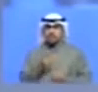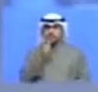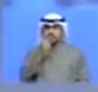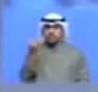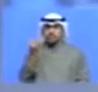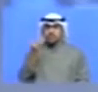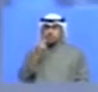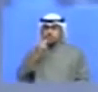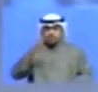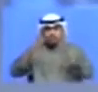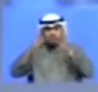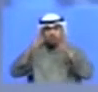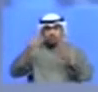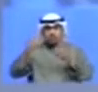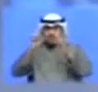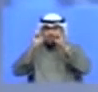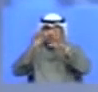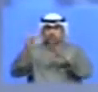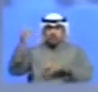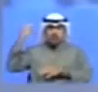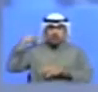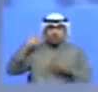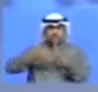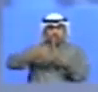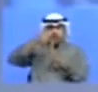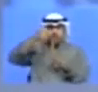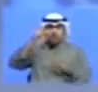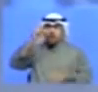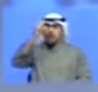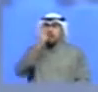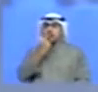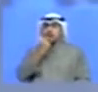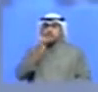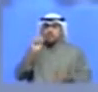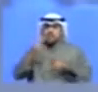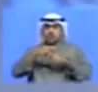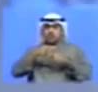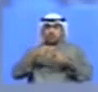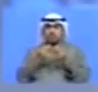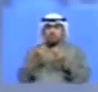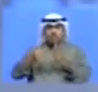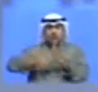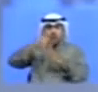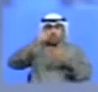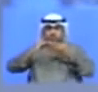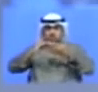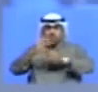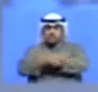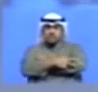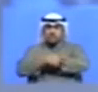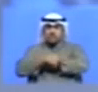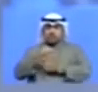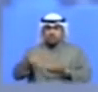الصبيح بجهود جمعية الهلال الأحمر الكويتية وأيضا دورها الفاعل في مجال الإغاثة وعلى شتى